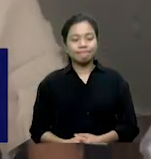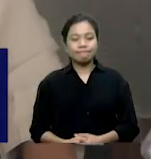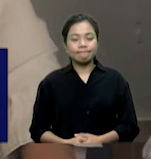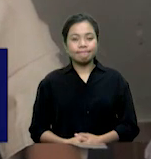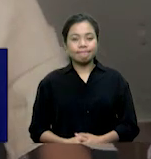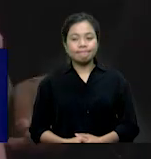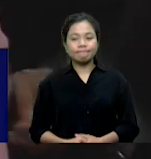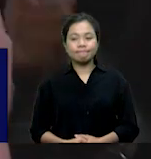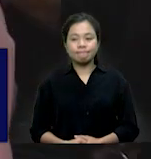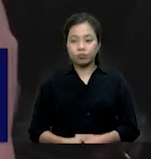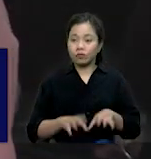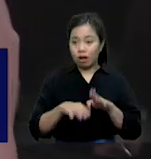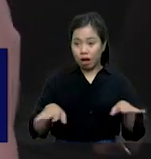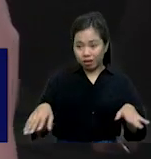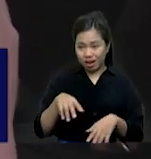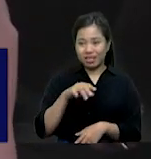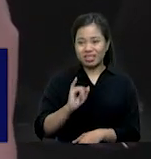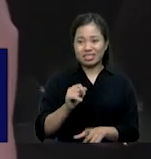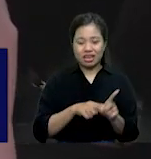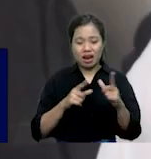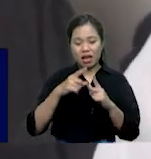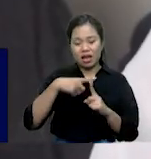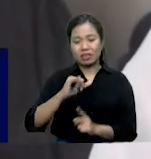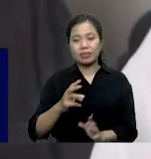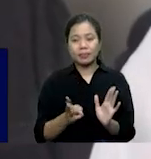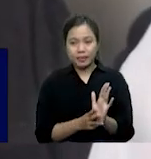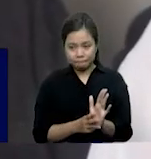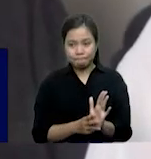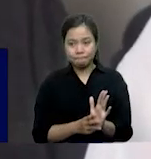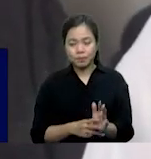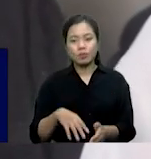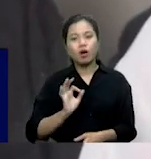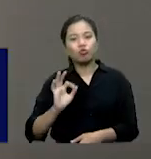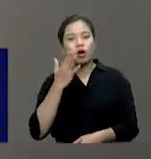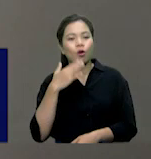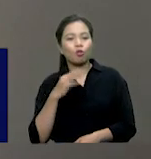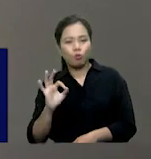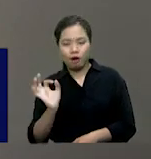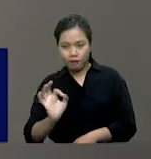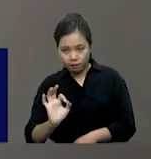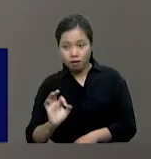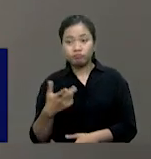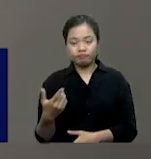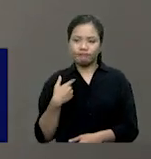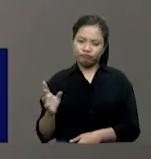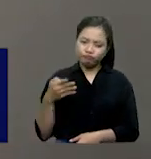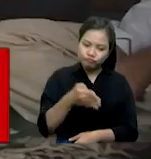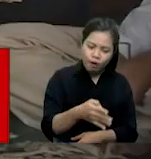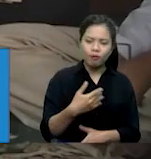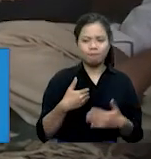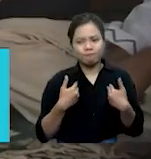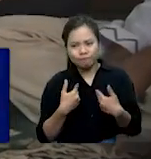Puluhan anak yatim piatu dan lansia Bantar Gebang, Cimuning, Mustika Jaya, Kota Bekasi, Jawa Barat, gembira dengan kedatangan MNC Peduli.